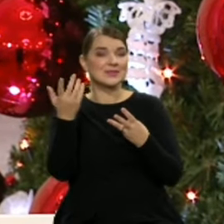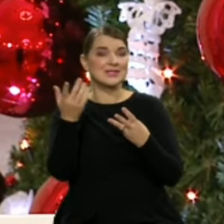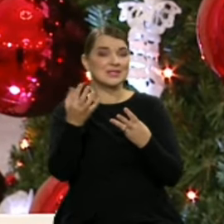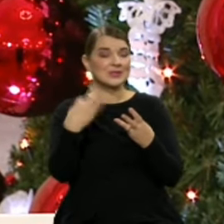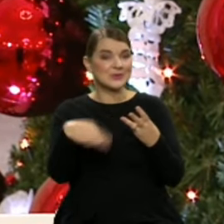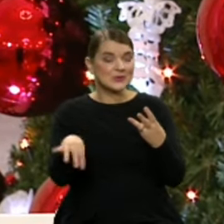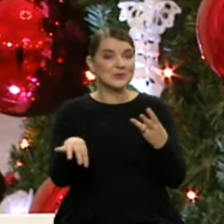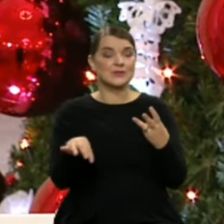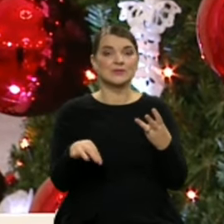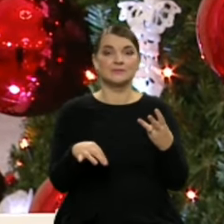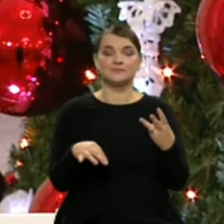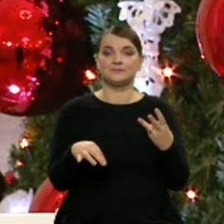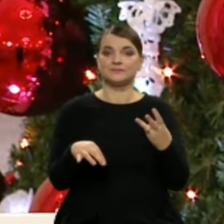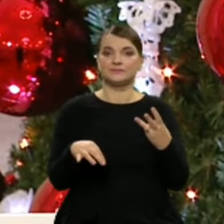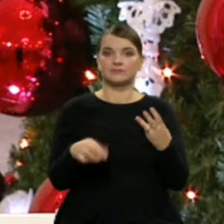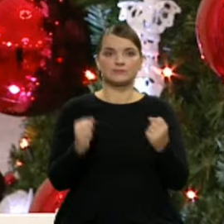labai